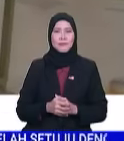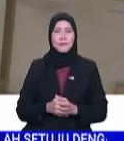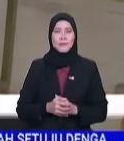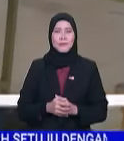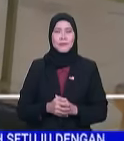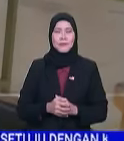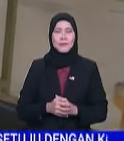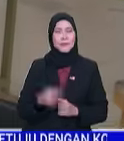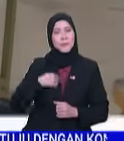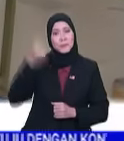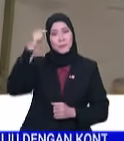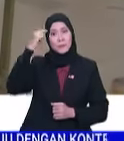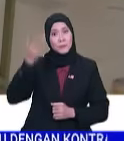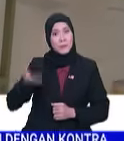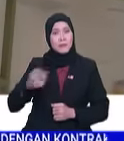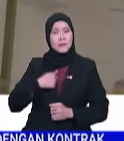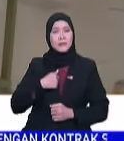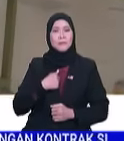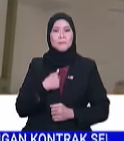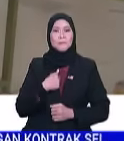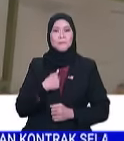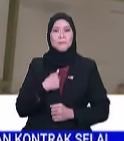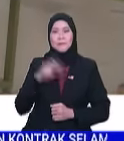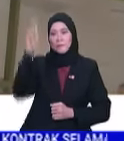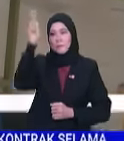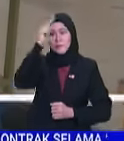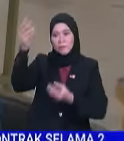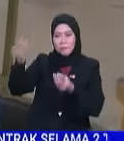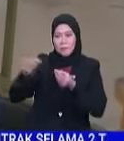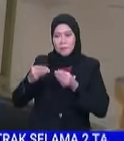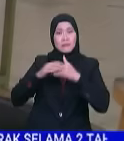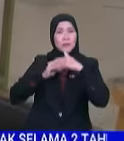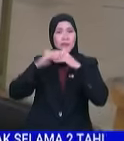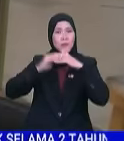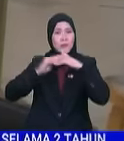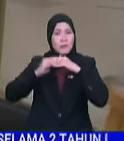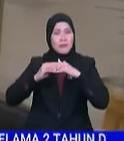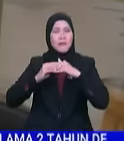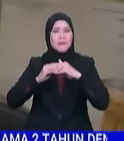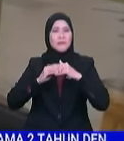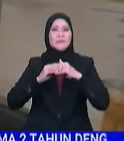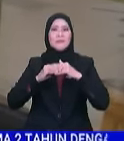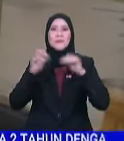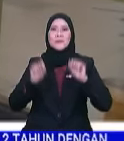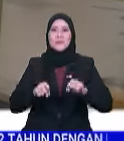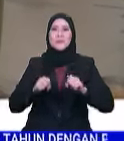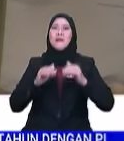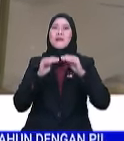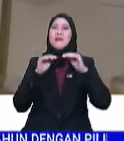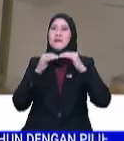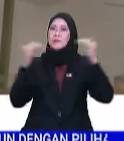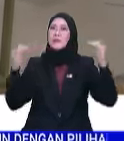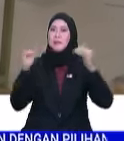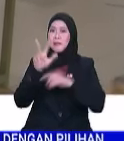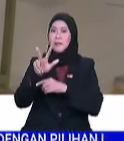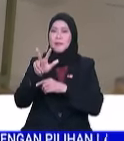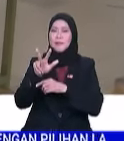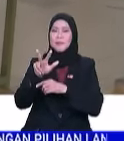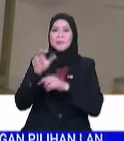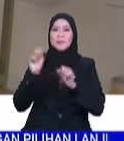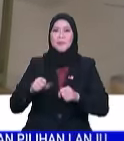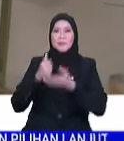Pada pandangan saya, apa yang diberi oleh kerajaan kelonggaran dine-in iaitu bagi fasa 3 sedikit sebanyak